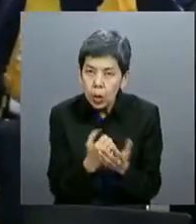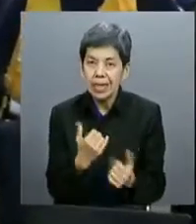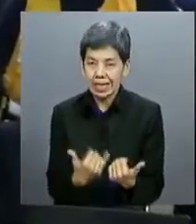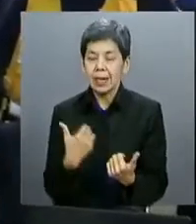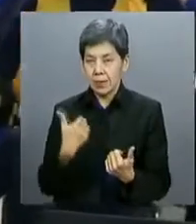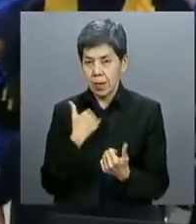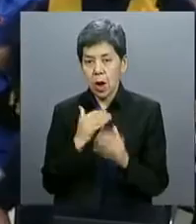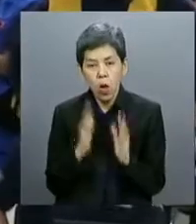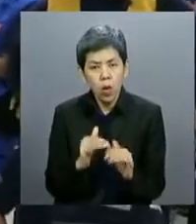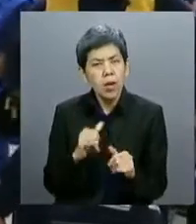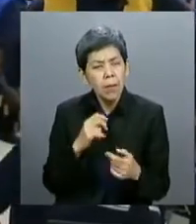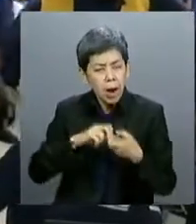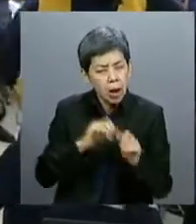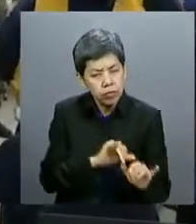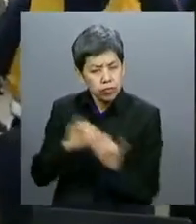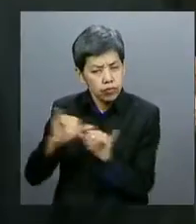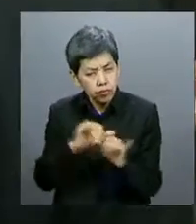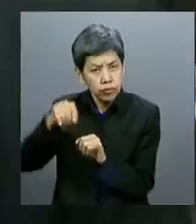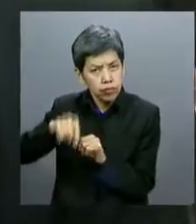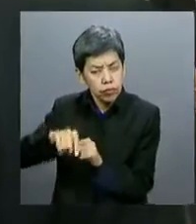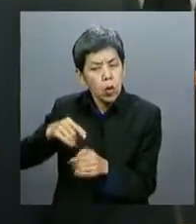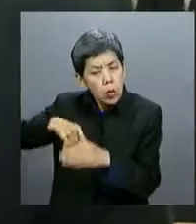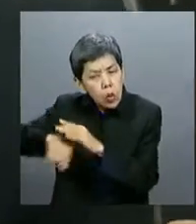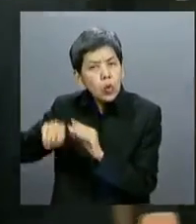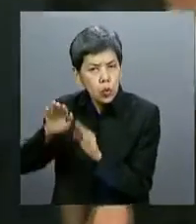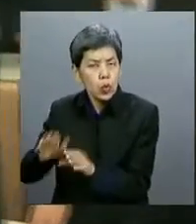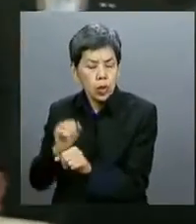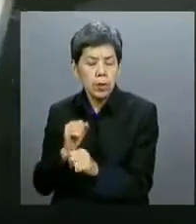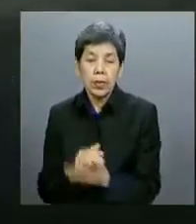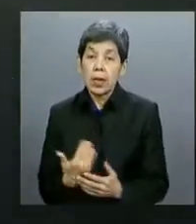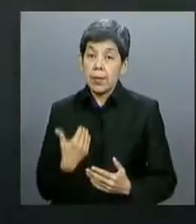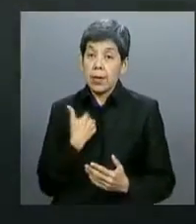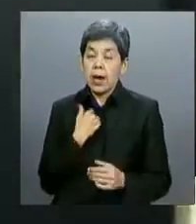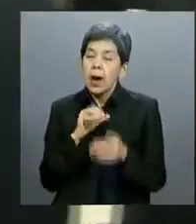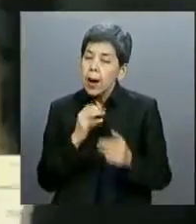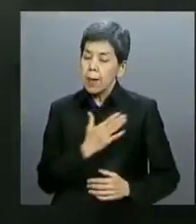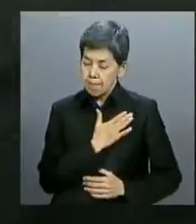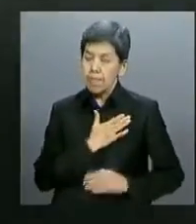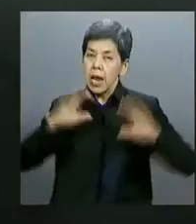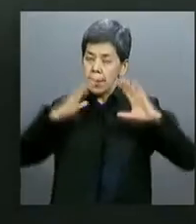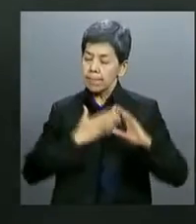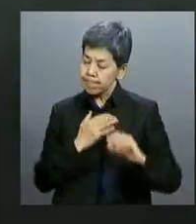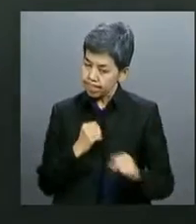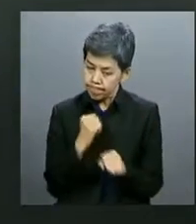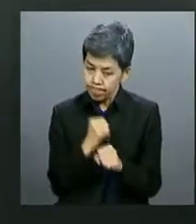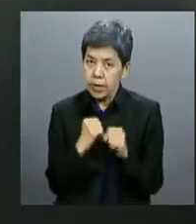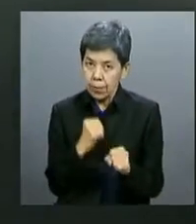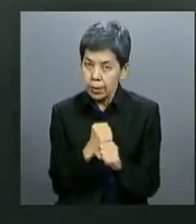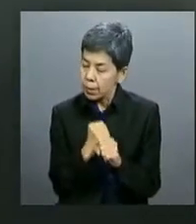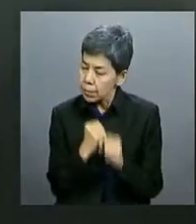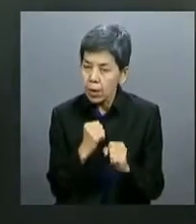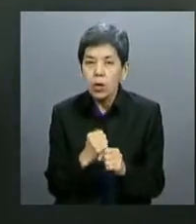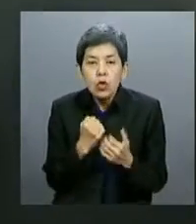รวมทั้งอพยพผู้ประสบภัยออกจากพื้นที่ประสบภัยแผ่นดินไหวพร้อมทั้งให้คำมั่นว่ารัฐบาลจะดำเนินความพยายามทุก